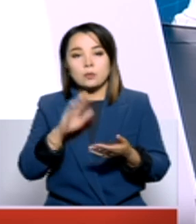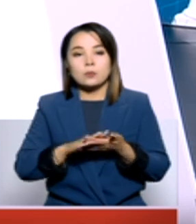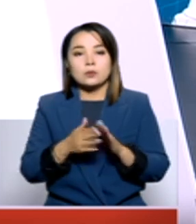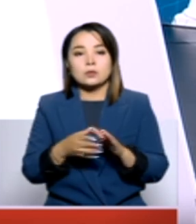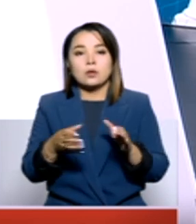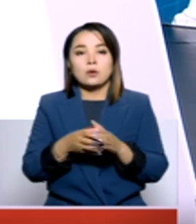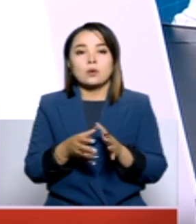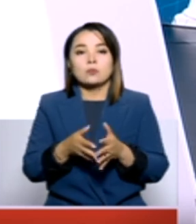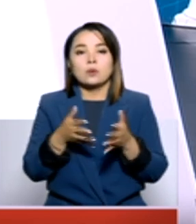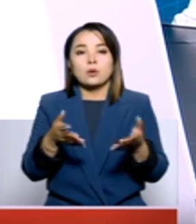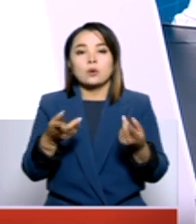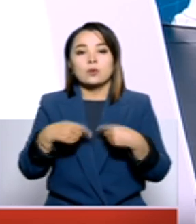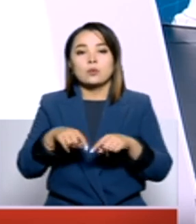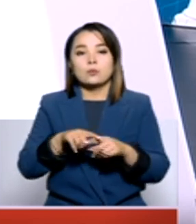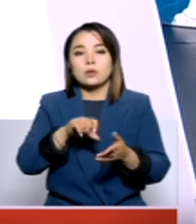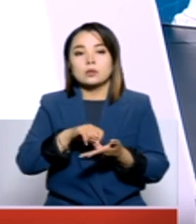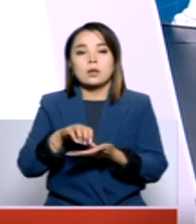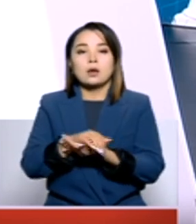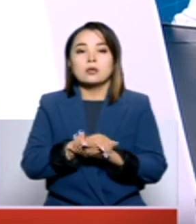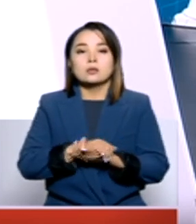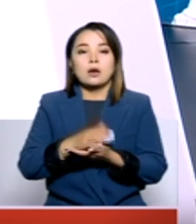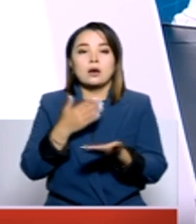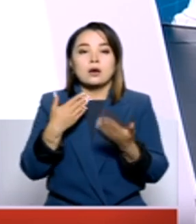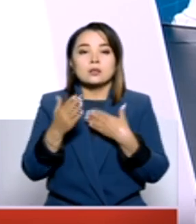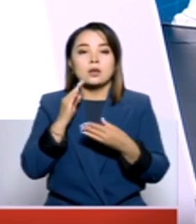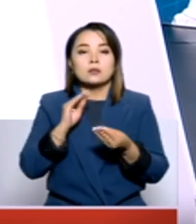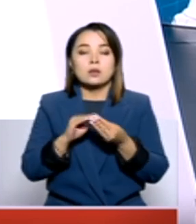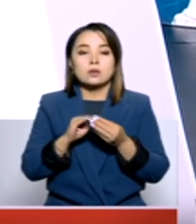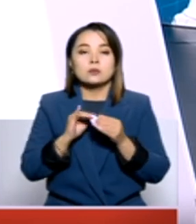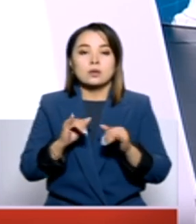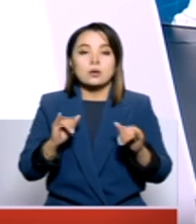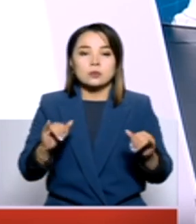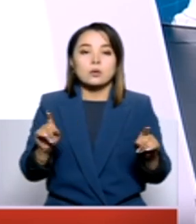үлкен. Ал ұйым тату қарым-қатынасты тұрақты